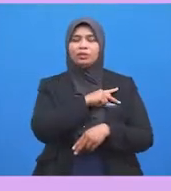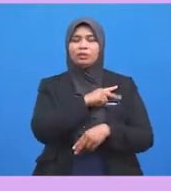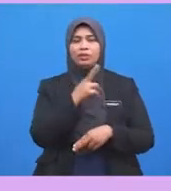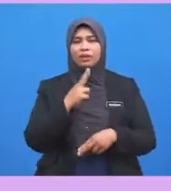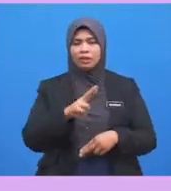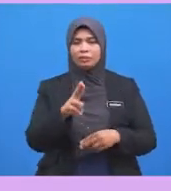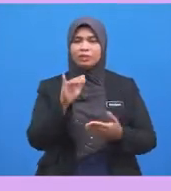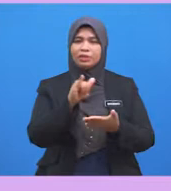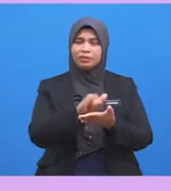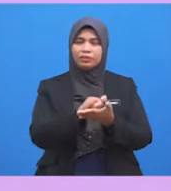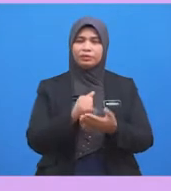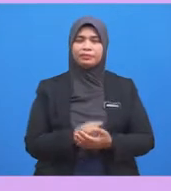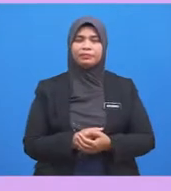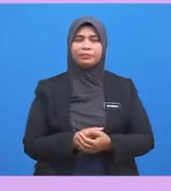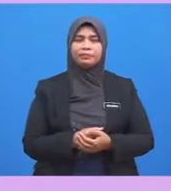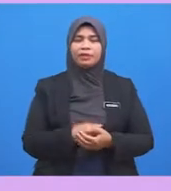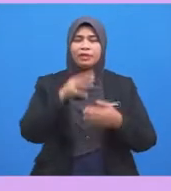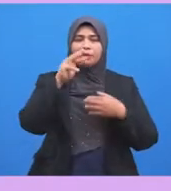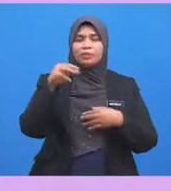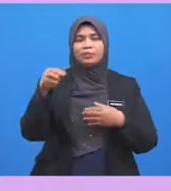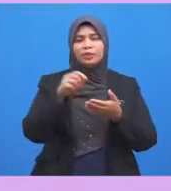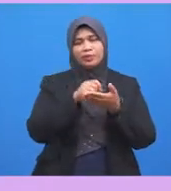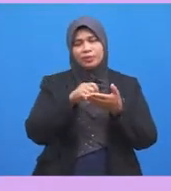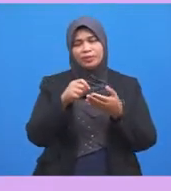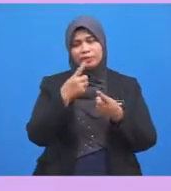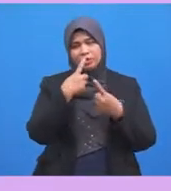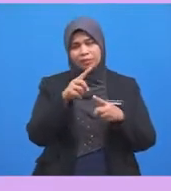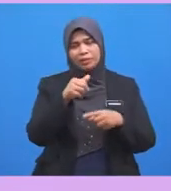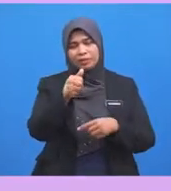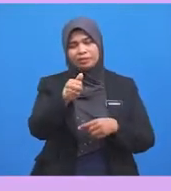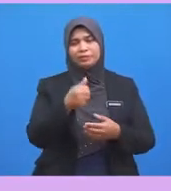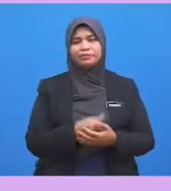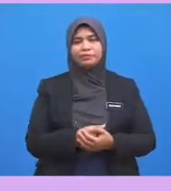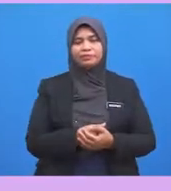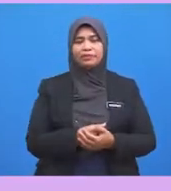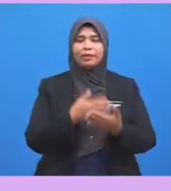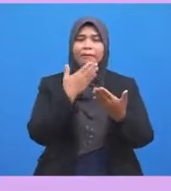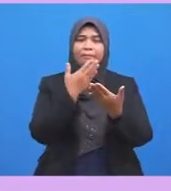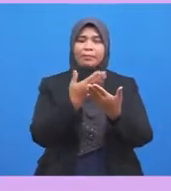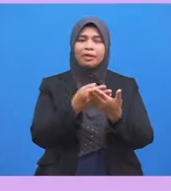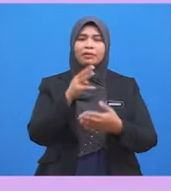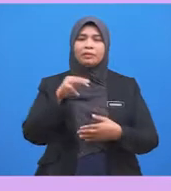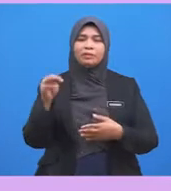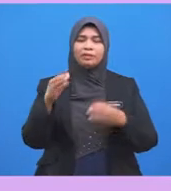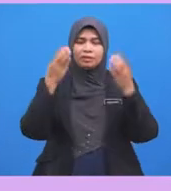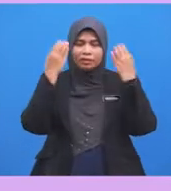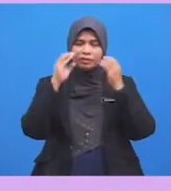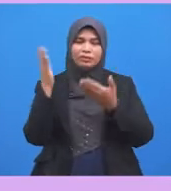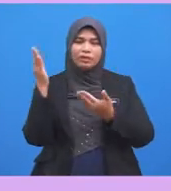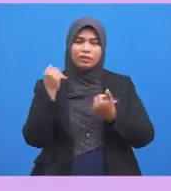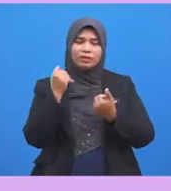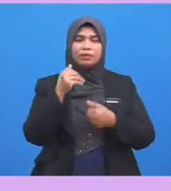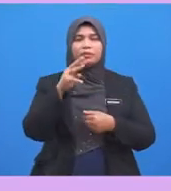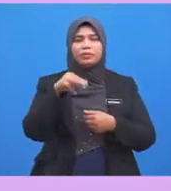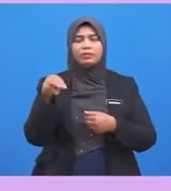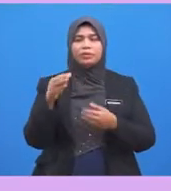tersebut? Murid-murid, tulis jawapan kamu. Baik, murid-murid. Cikgu berharap